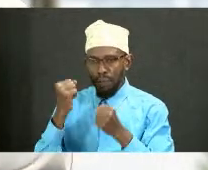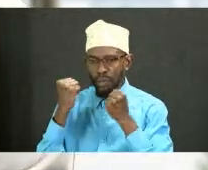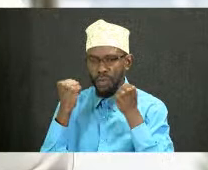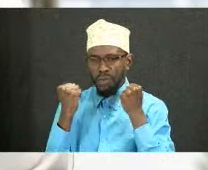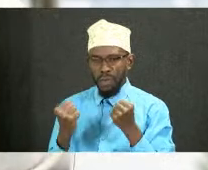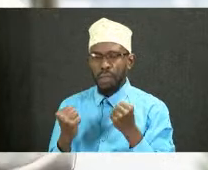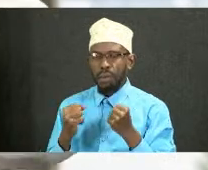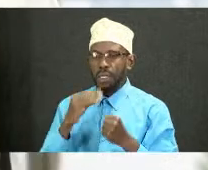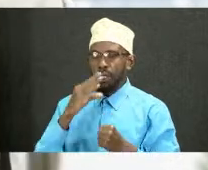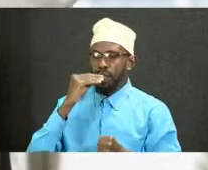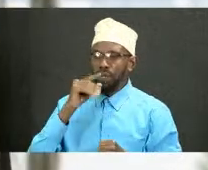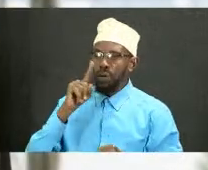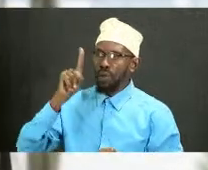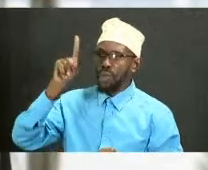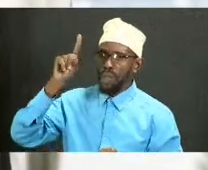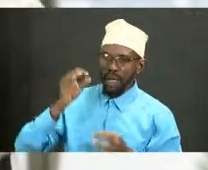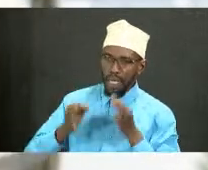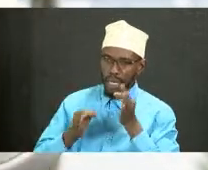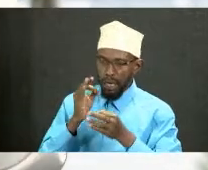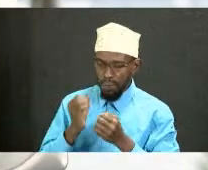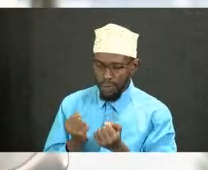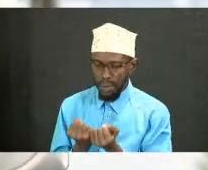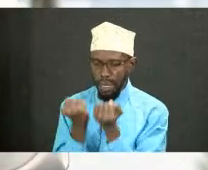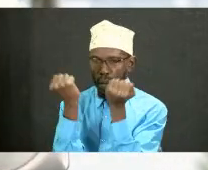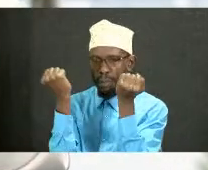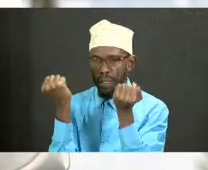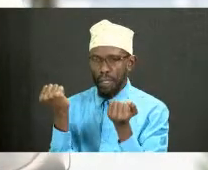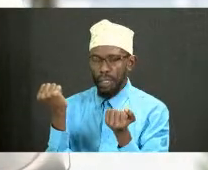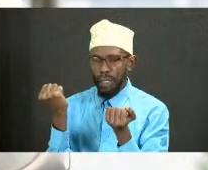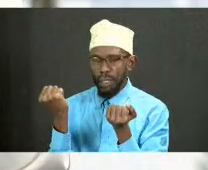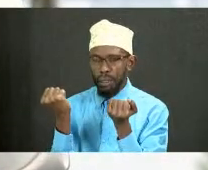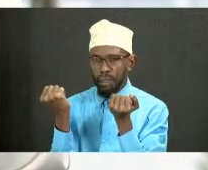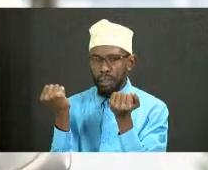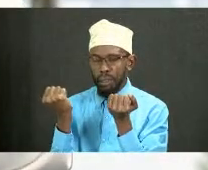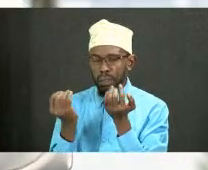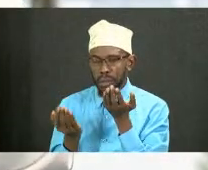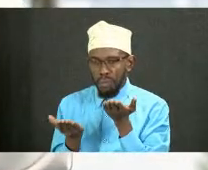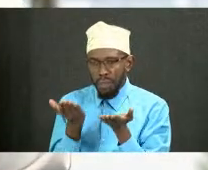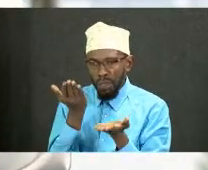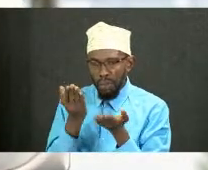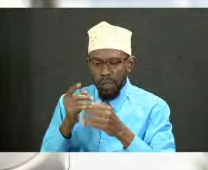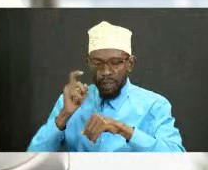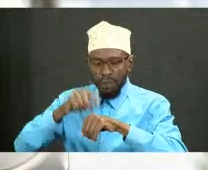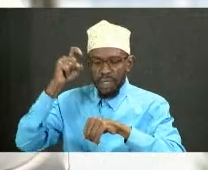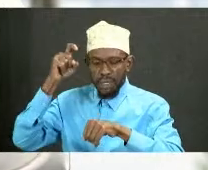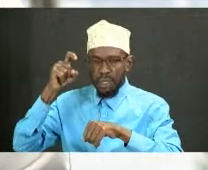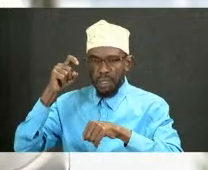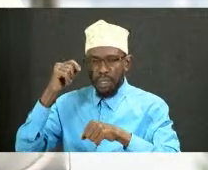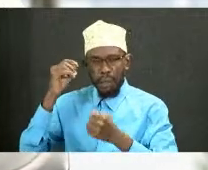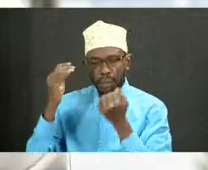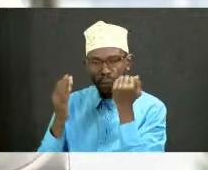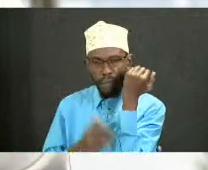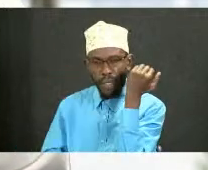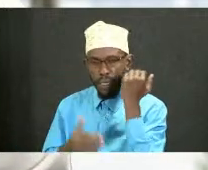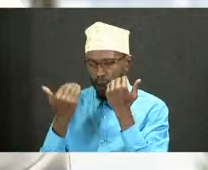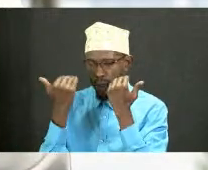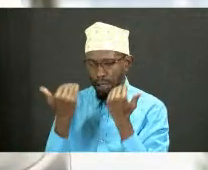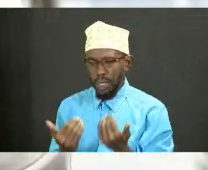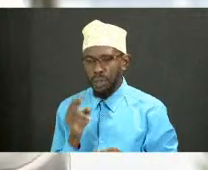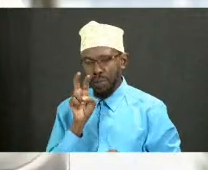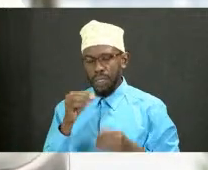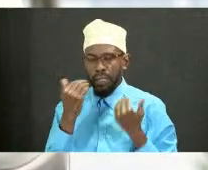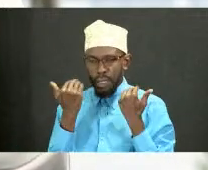madhubuti ambayo inshallah taala lao litatokea jambo kama hili, pengine athari yake haitokuwa mbaya kama vile